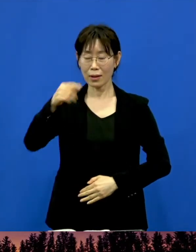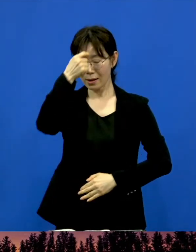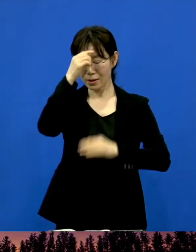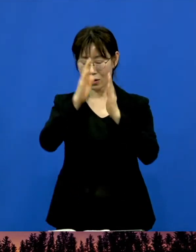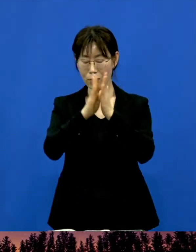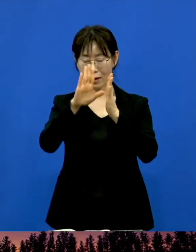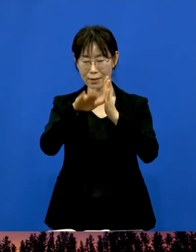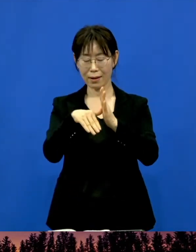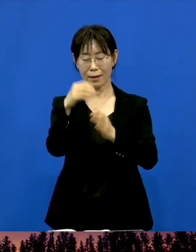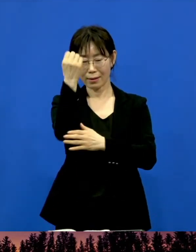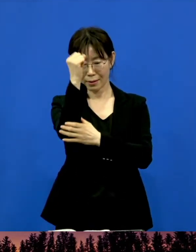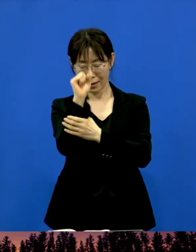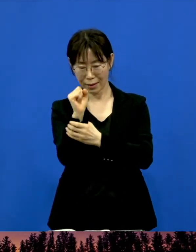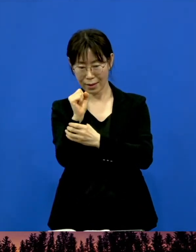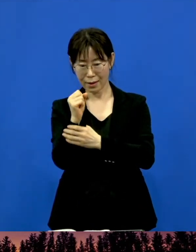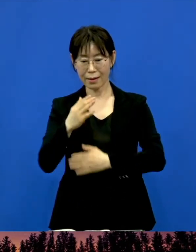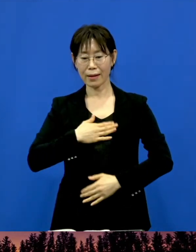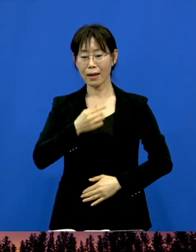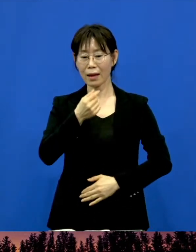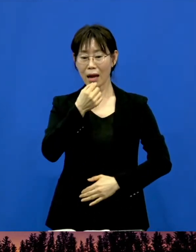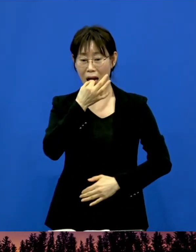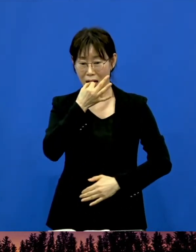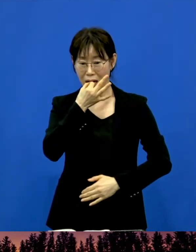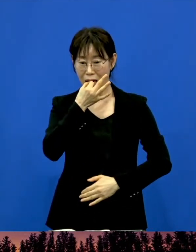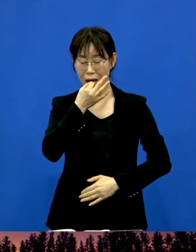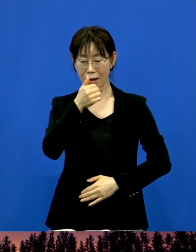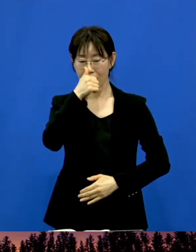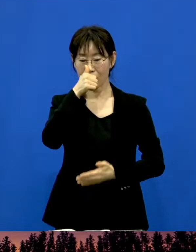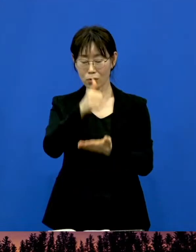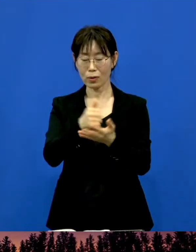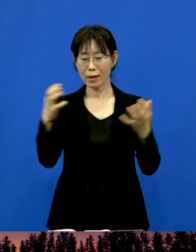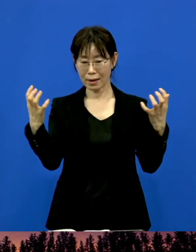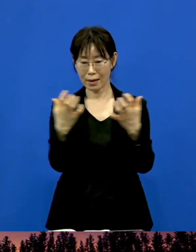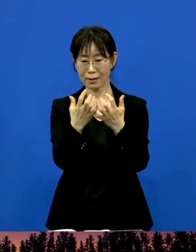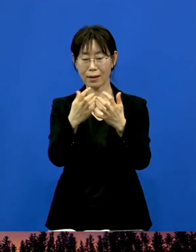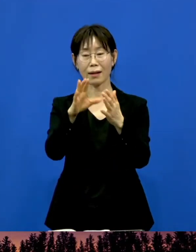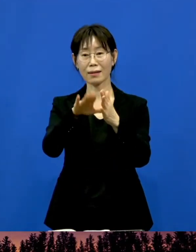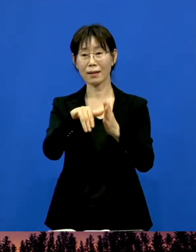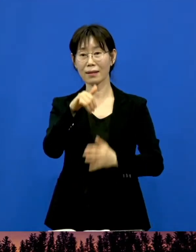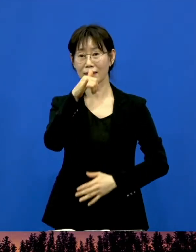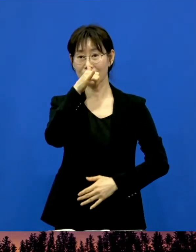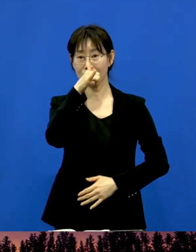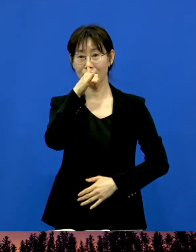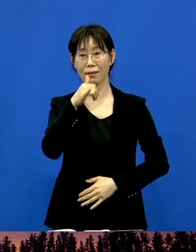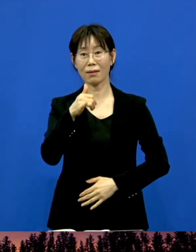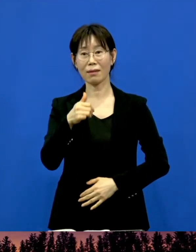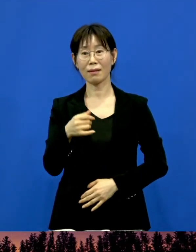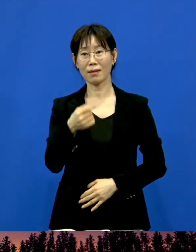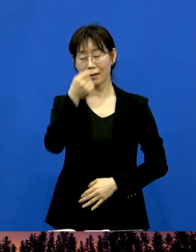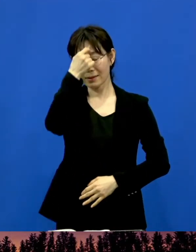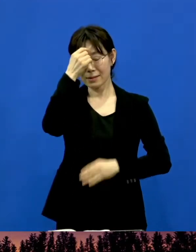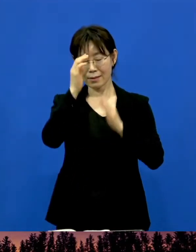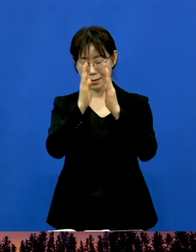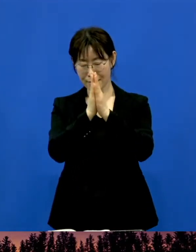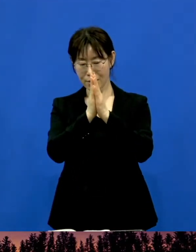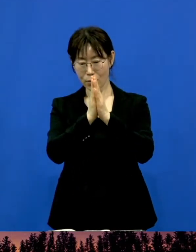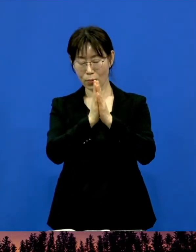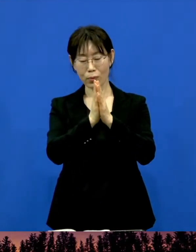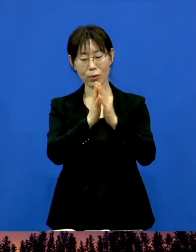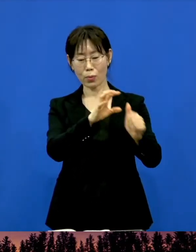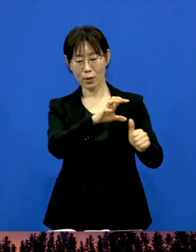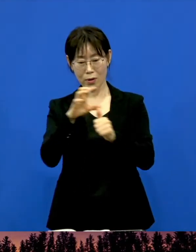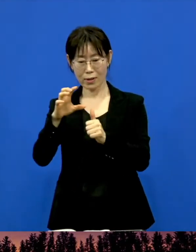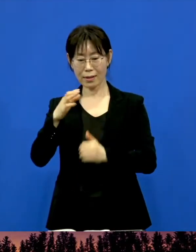수가 있어요. 죄로 오염될 수가 있다는 것입니다. 기도를 자신의 욕망을 이루고자 하는